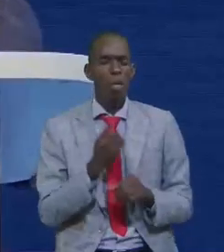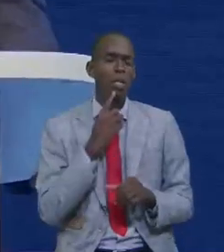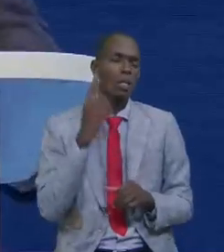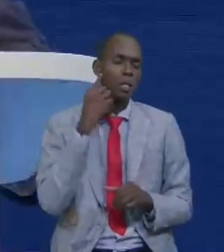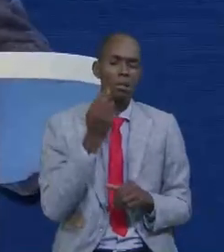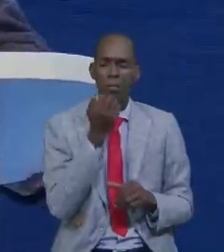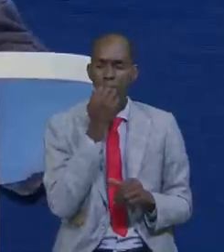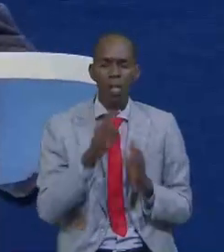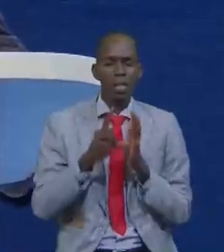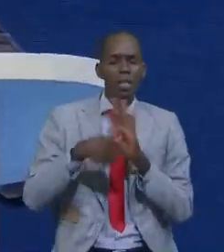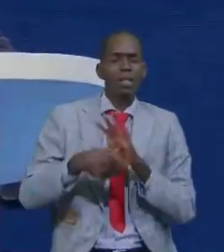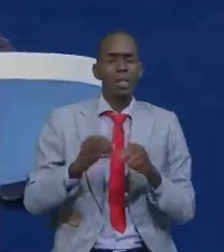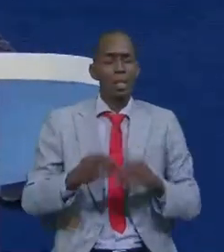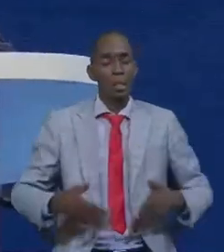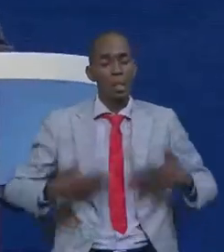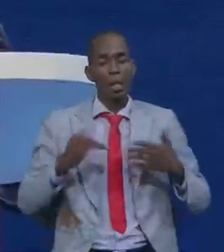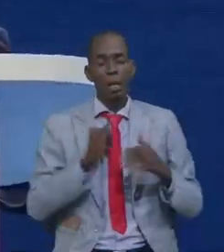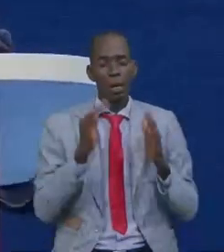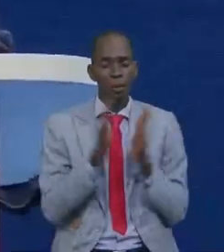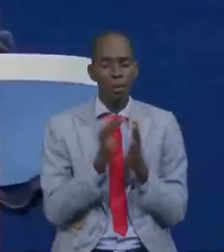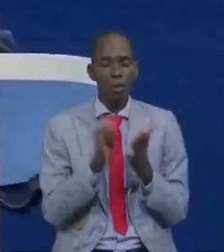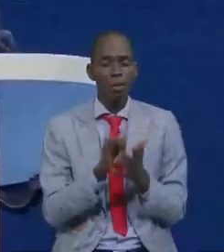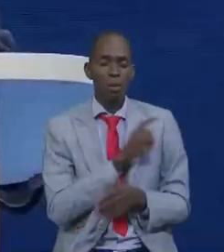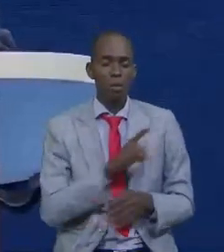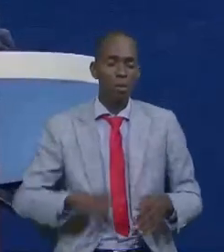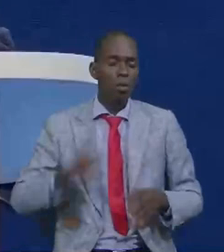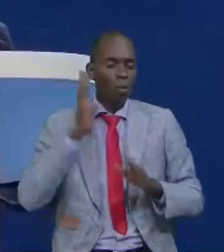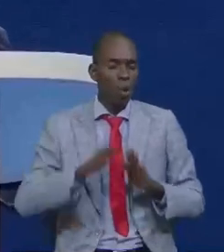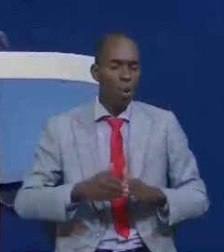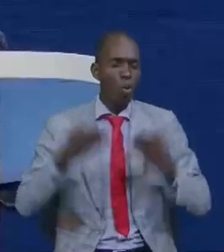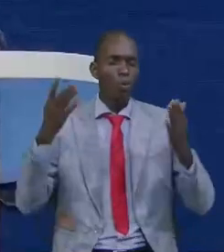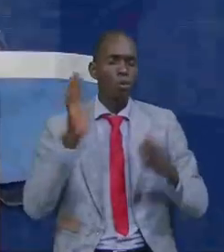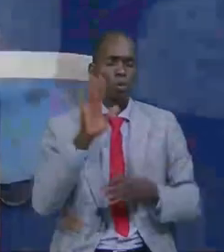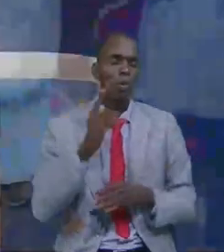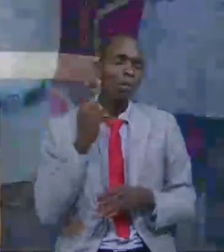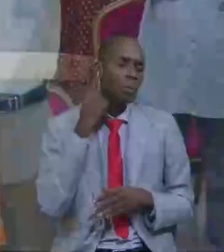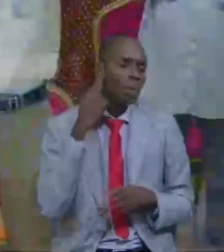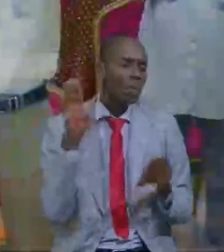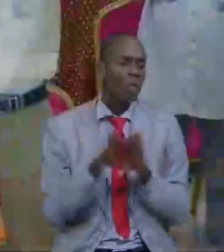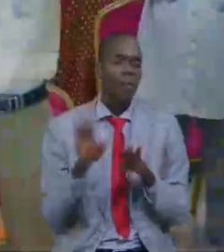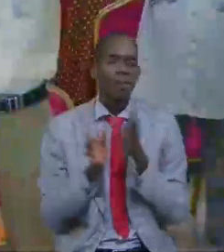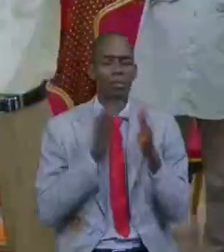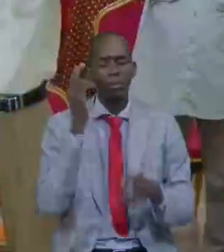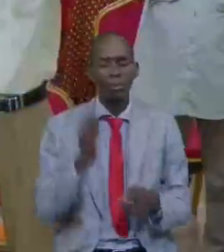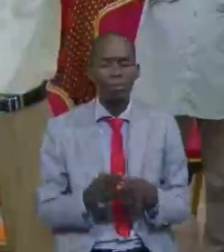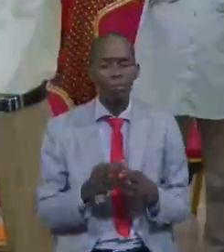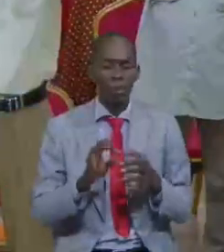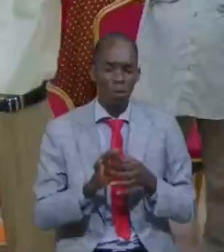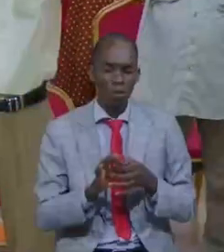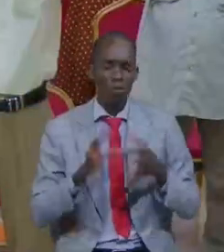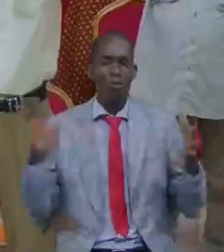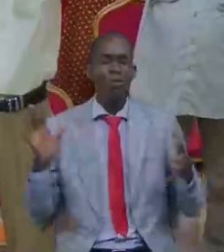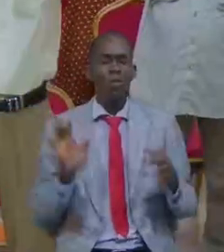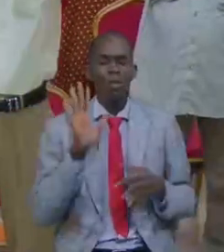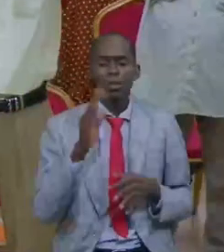c'est venu plus tard, je prie Seigneur, ouvre les oreilles sourdes, délie les